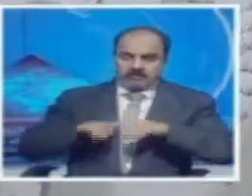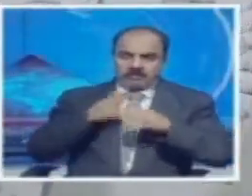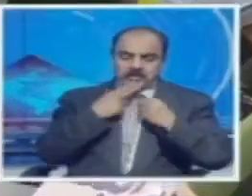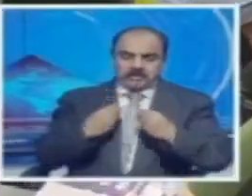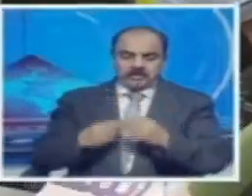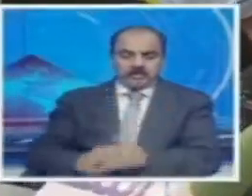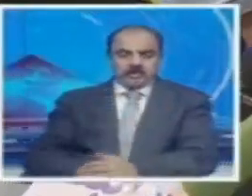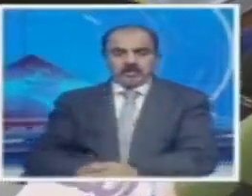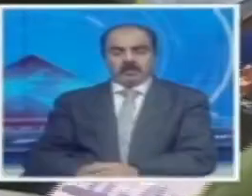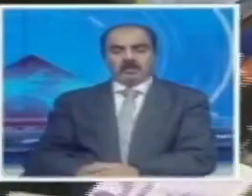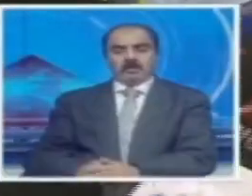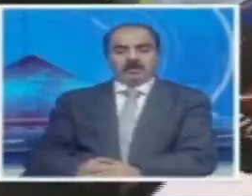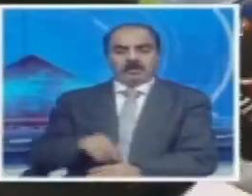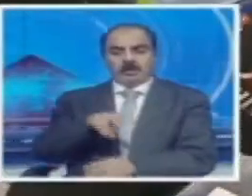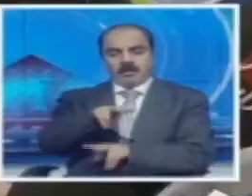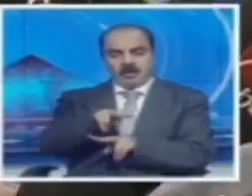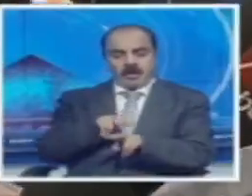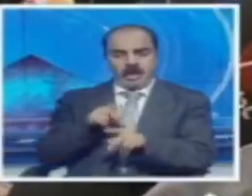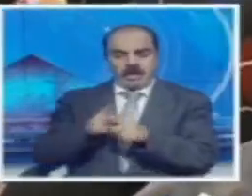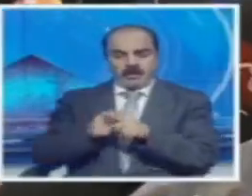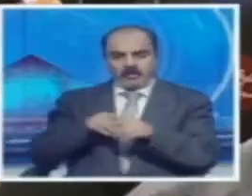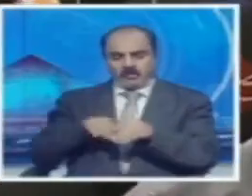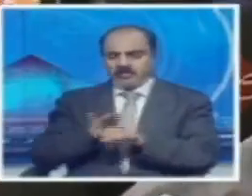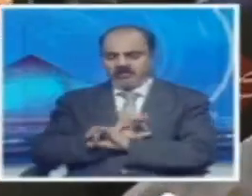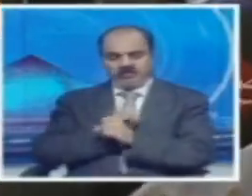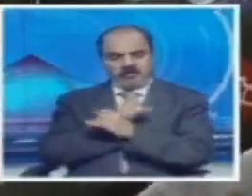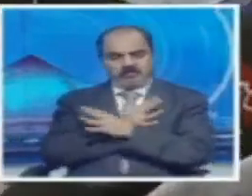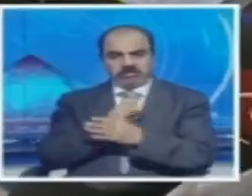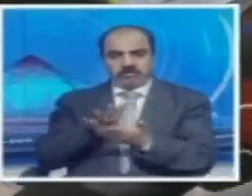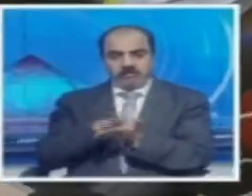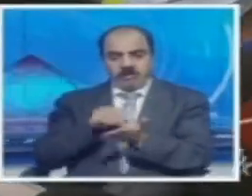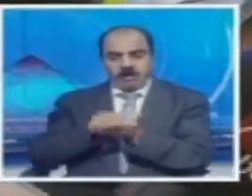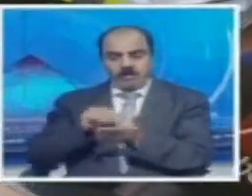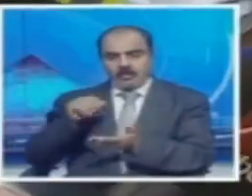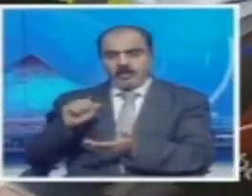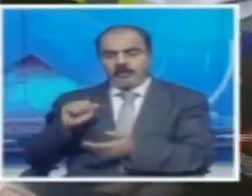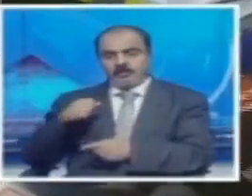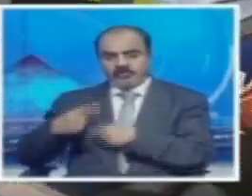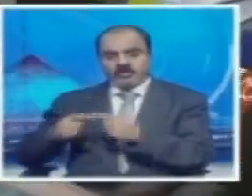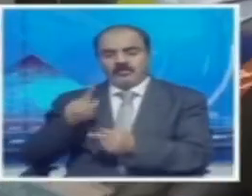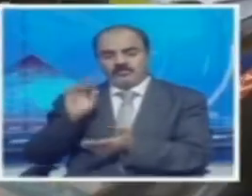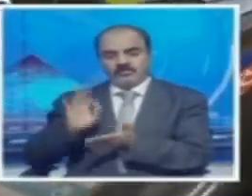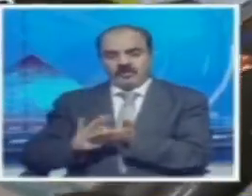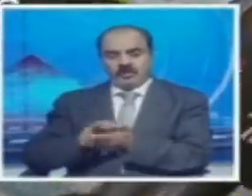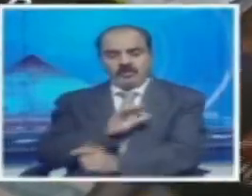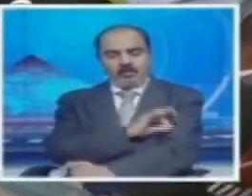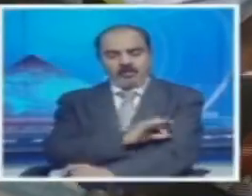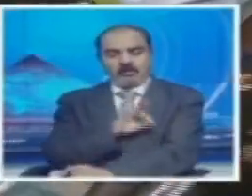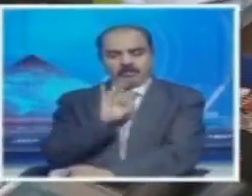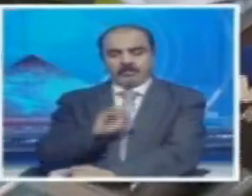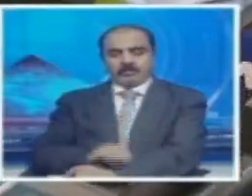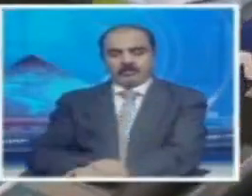بالمحطات. مفردات السكة ومفردات النفق خلصانة وجاهزة عشان نبدأ نشغل المترو إن شاء الله تشغيل تجريبي فعلي